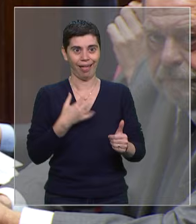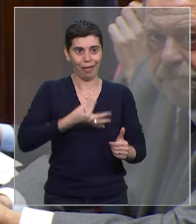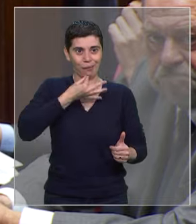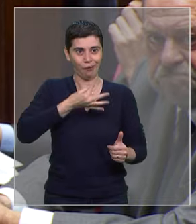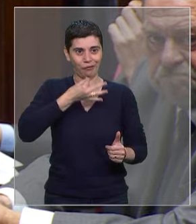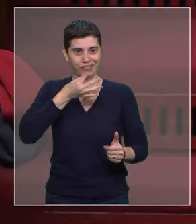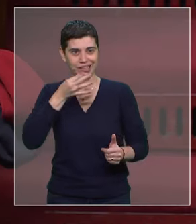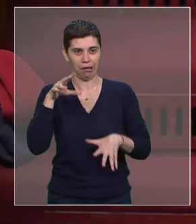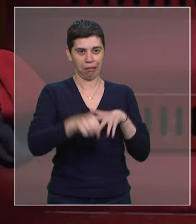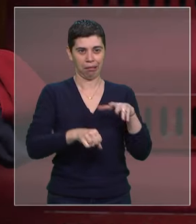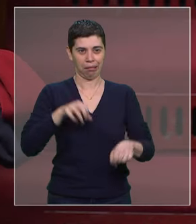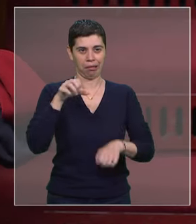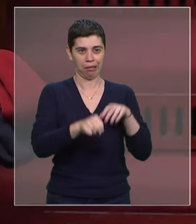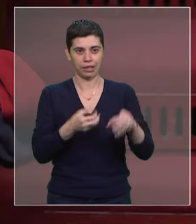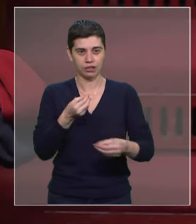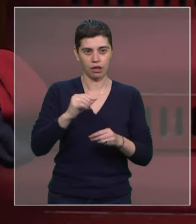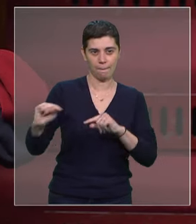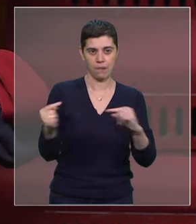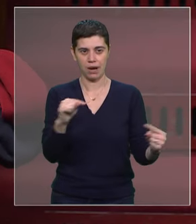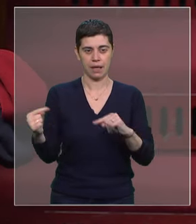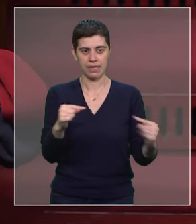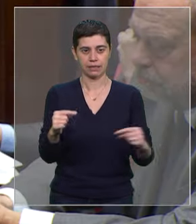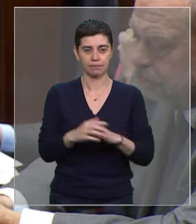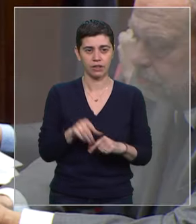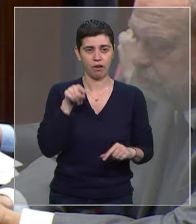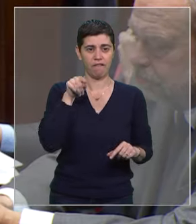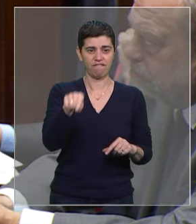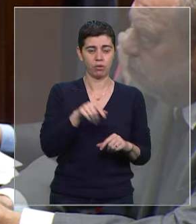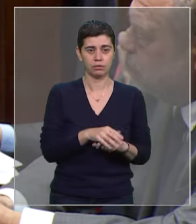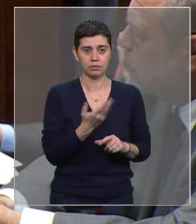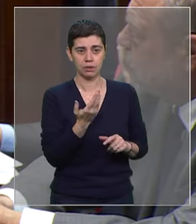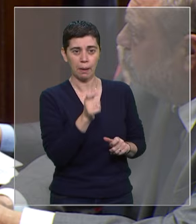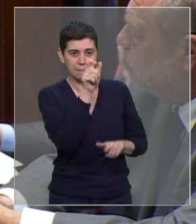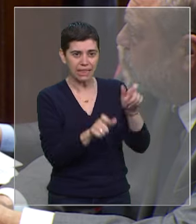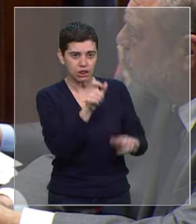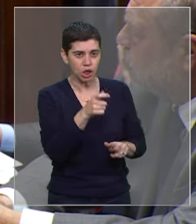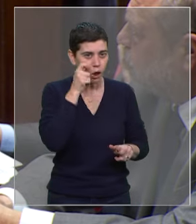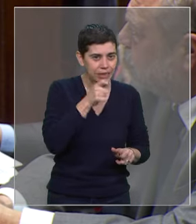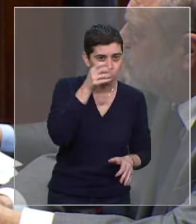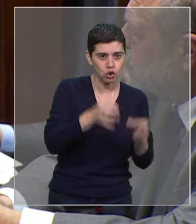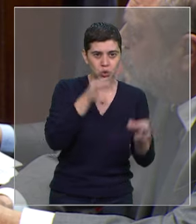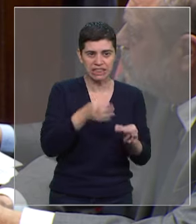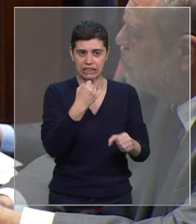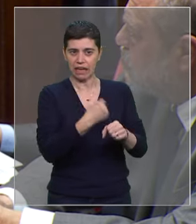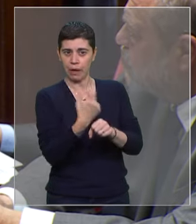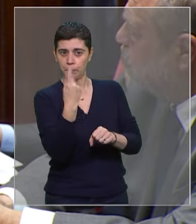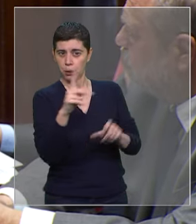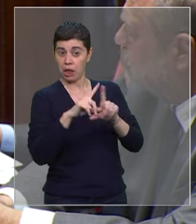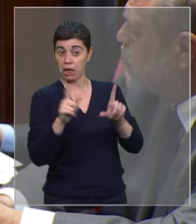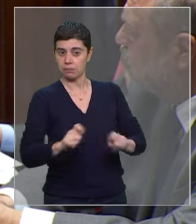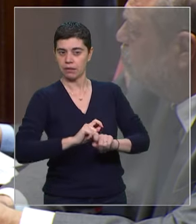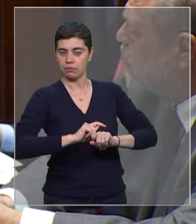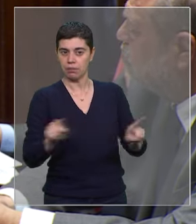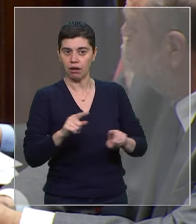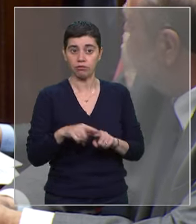but d'alimenter les polémiques. Vous qui ne respectez jamais le travail des enquêteurs et de la justice et tirez toujours les conclusions